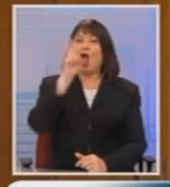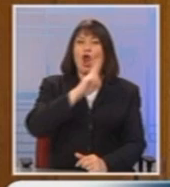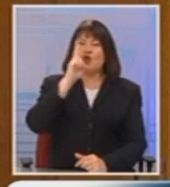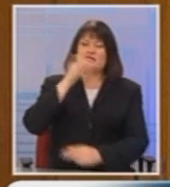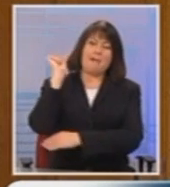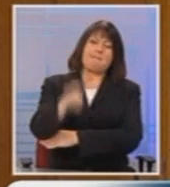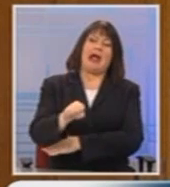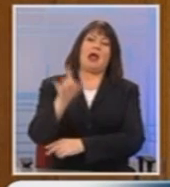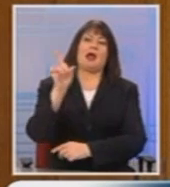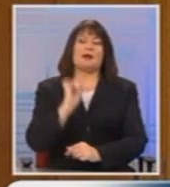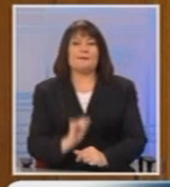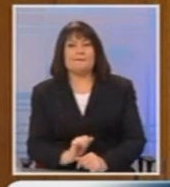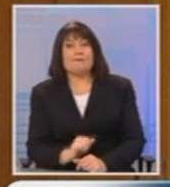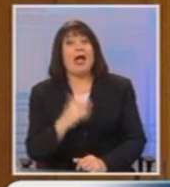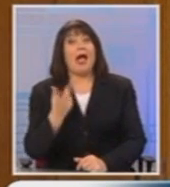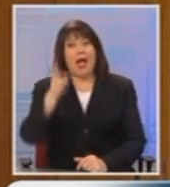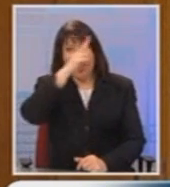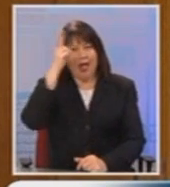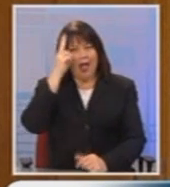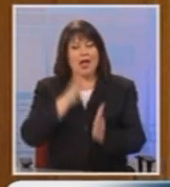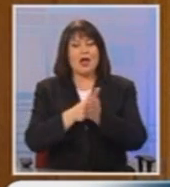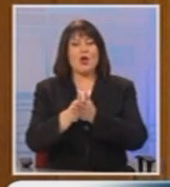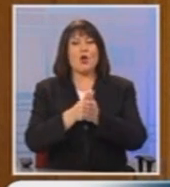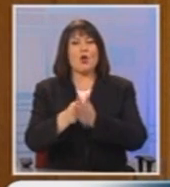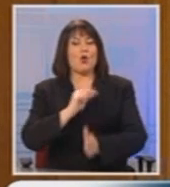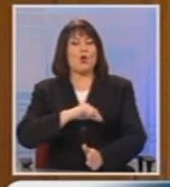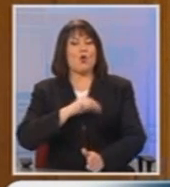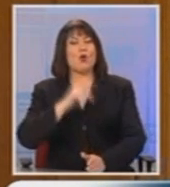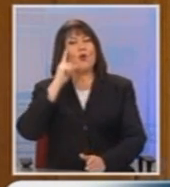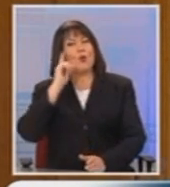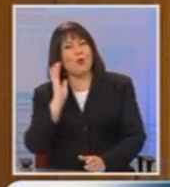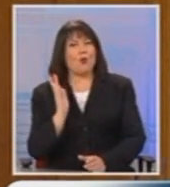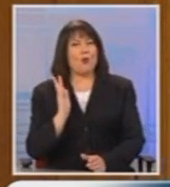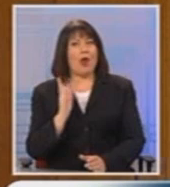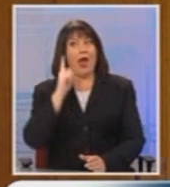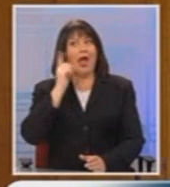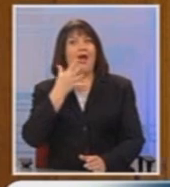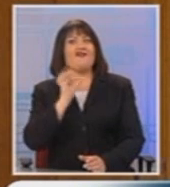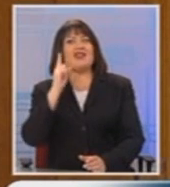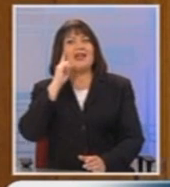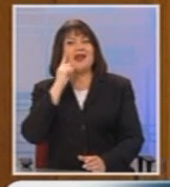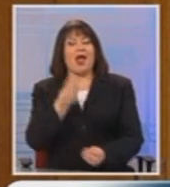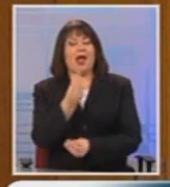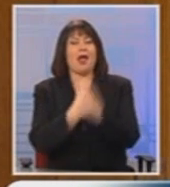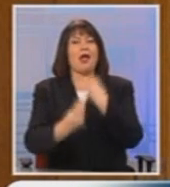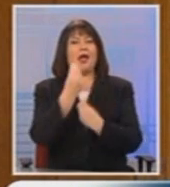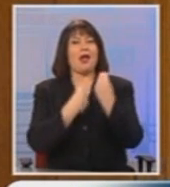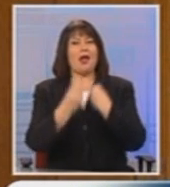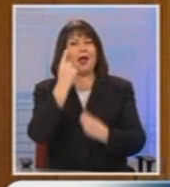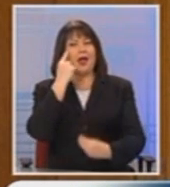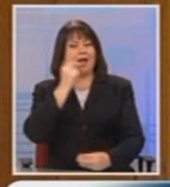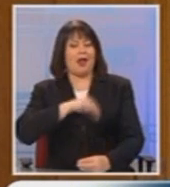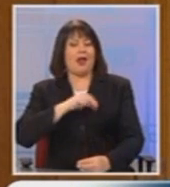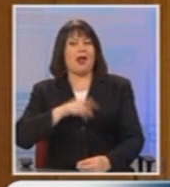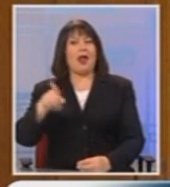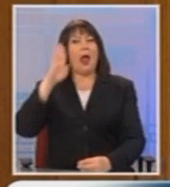Ρωσία. Αλλά γλυκάθηκαν οι Σαουδάραβες και ο ΟΠΕΚ και λέει, δεν είναι ευκαιρία να φάμε και τη